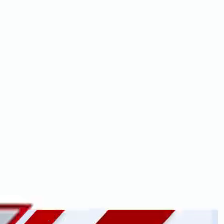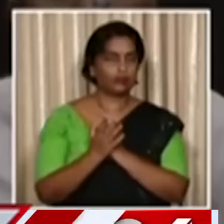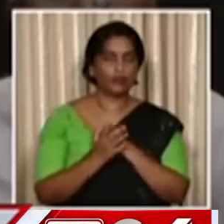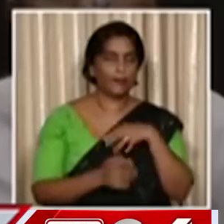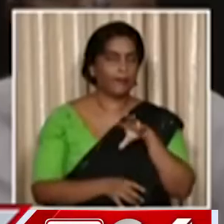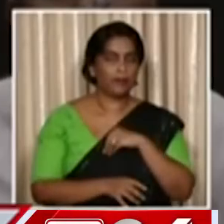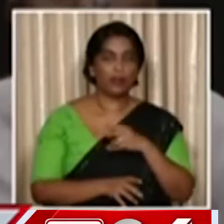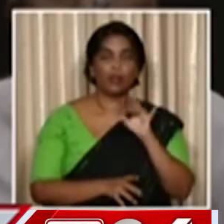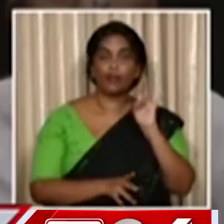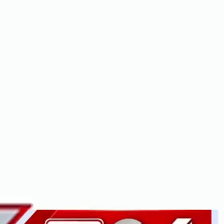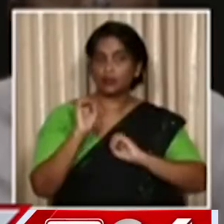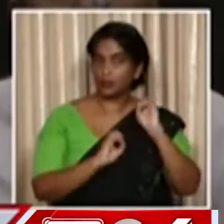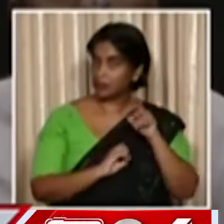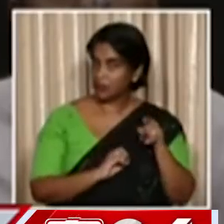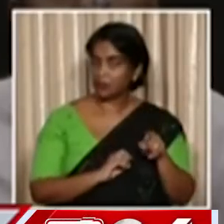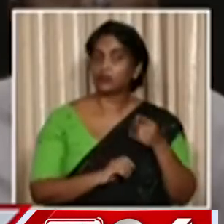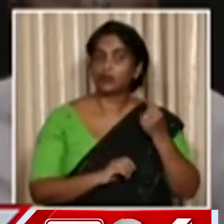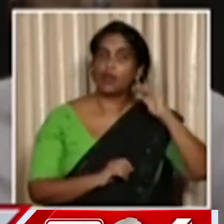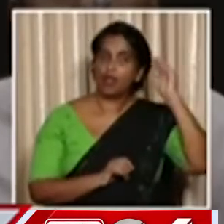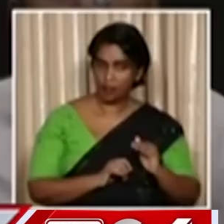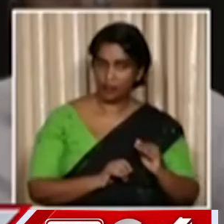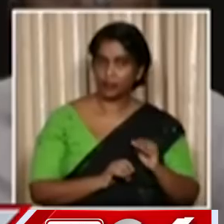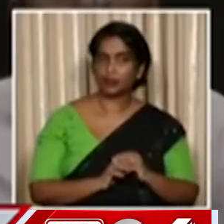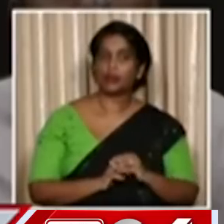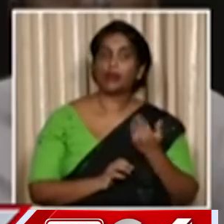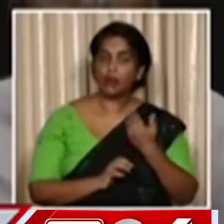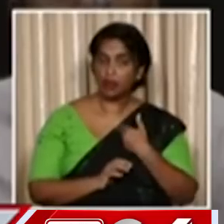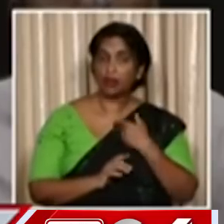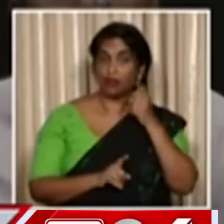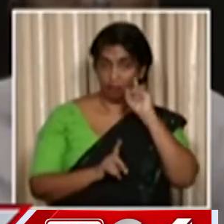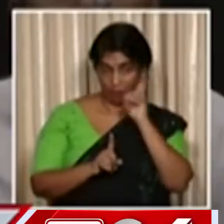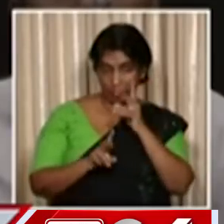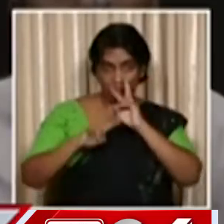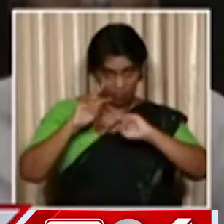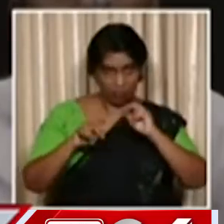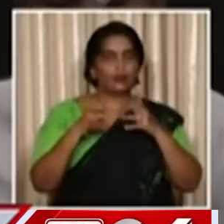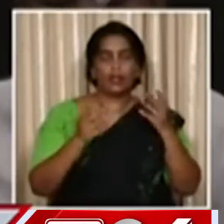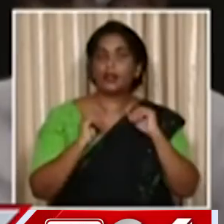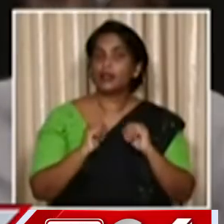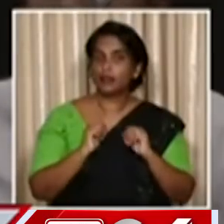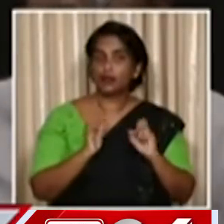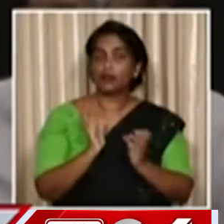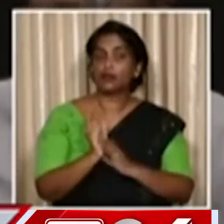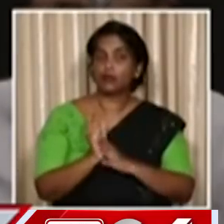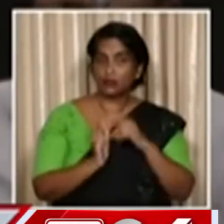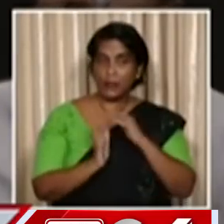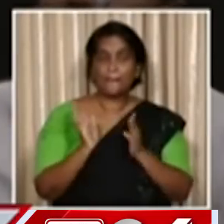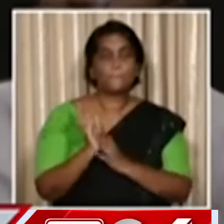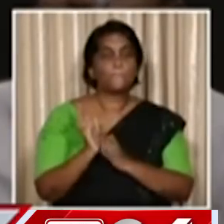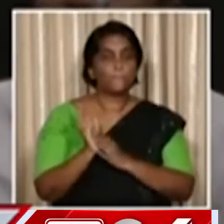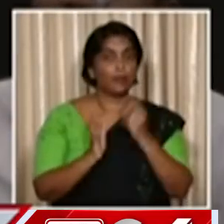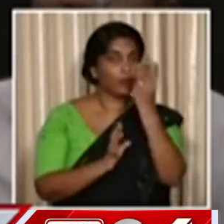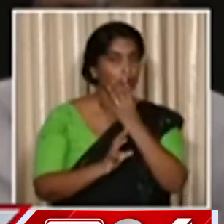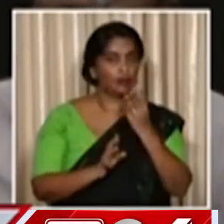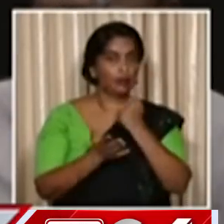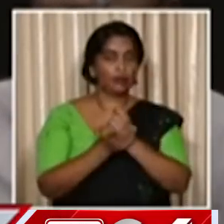බෑ 25%කින්වත් මේ මුදල අඩු කරන්න ඕන කියලා. එතන අධ්‍යයනයක් කරලාද මේක කිව්වේ ප්‍රකාශයක් කරේ. කොමිෂන් සභාවේ සමාජිකයන්